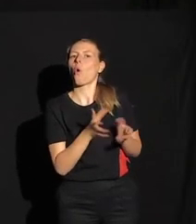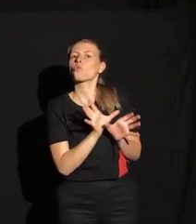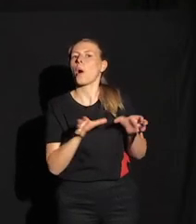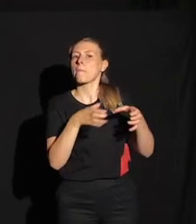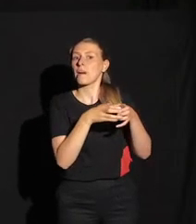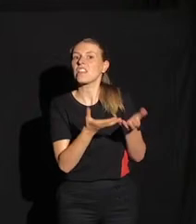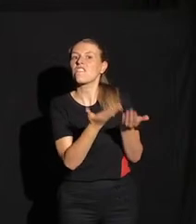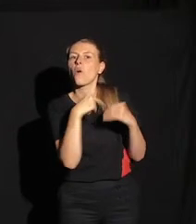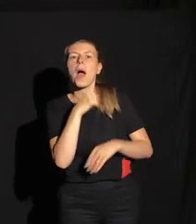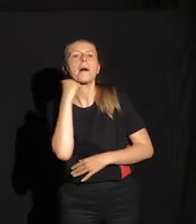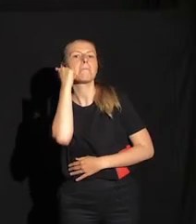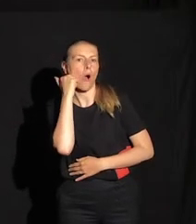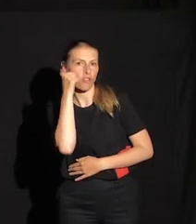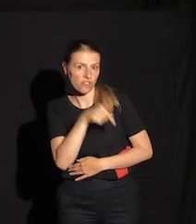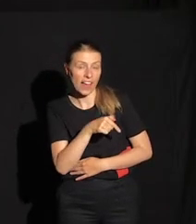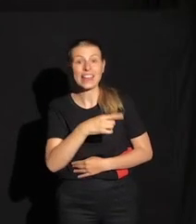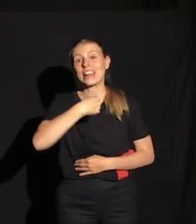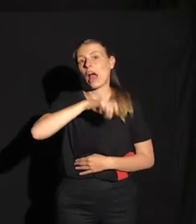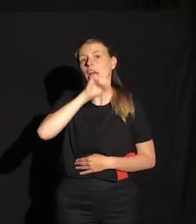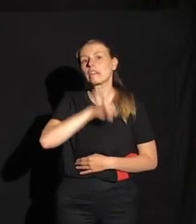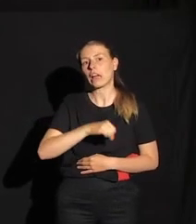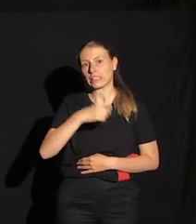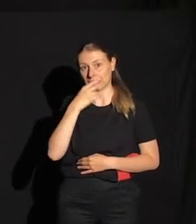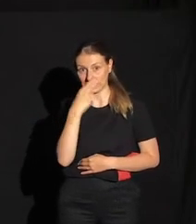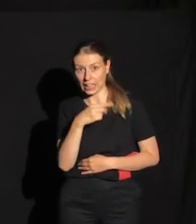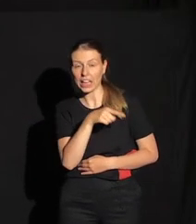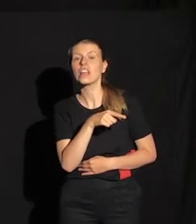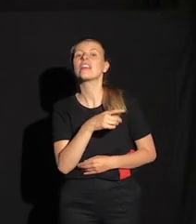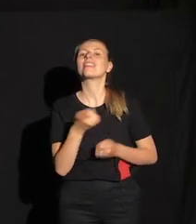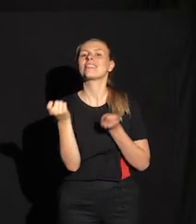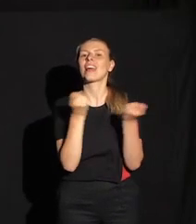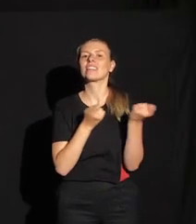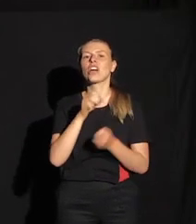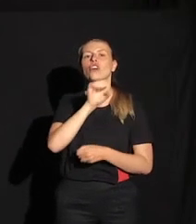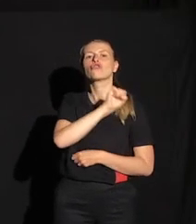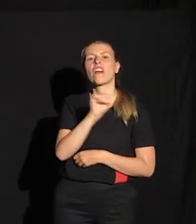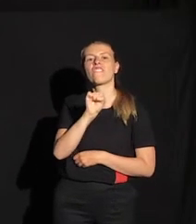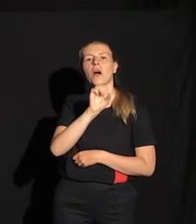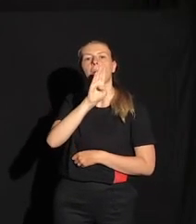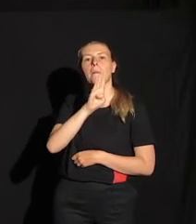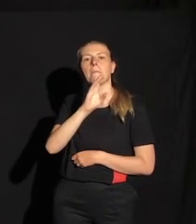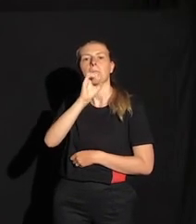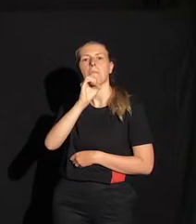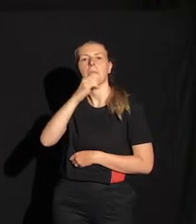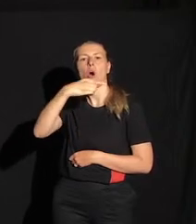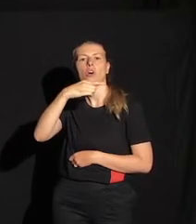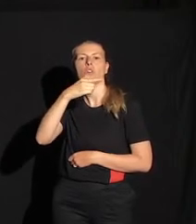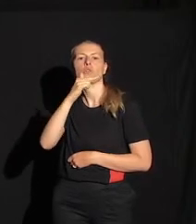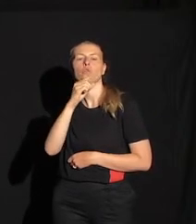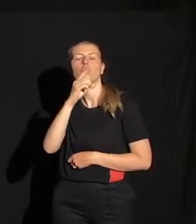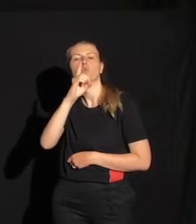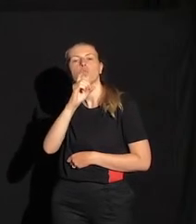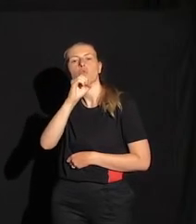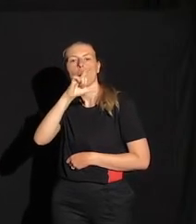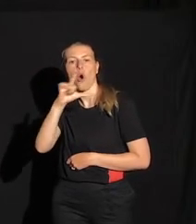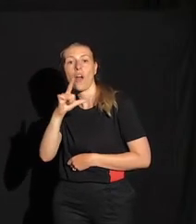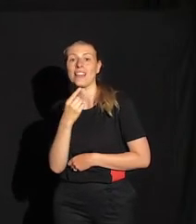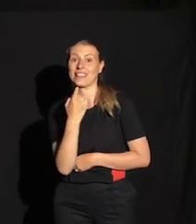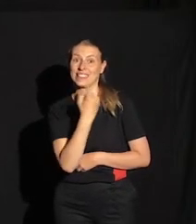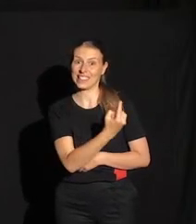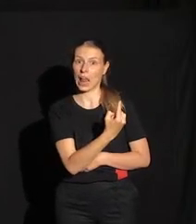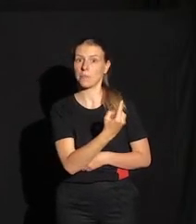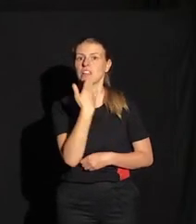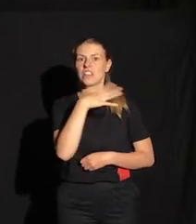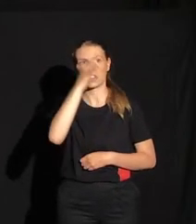eine eigene Choreografie des Tänzers Stefan Bockdoll. Und als zweites direkt im